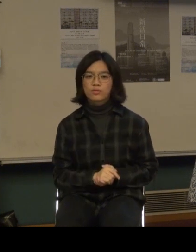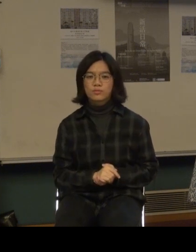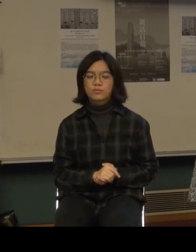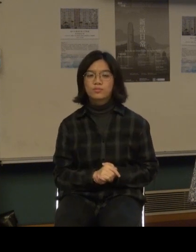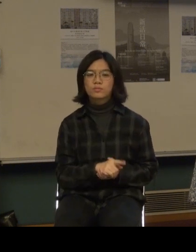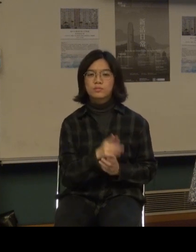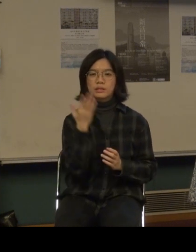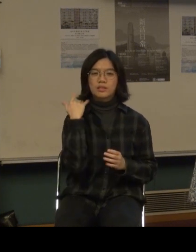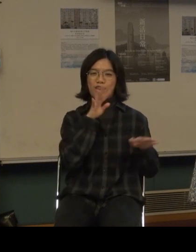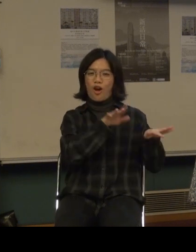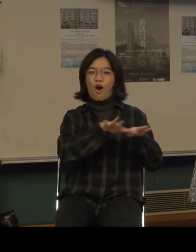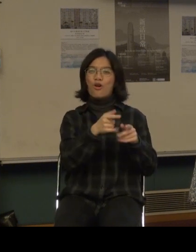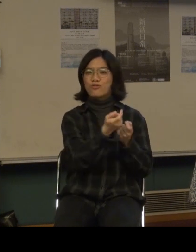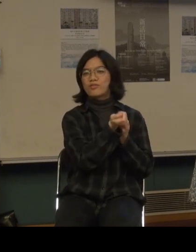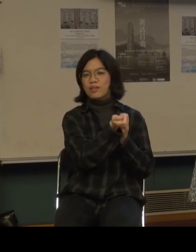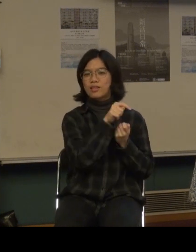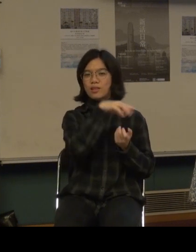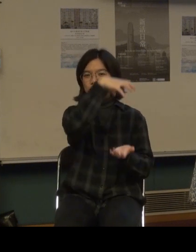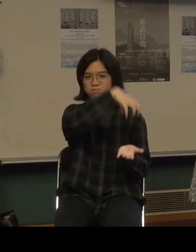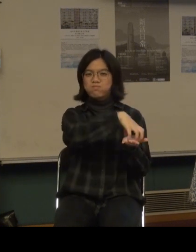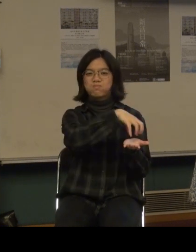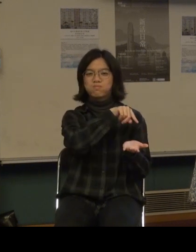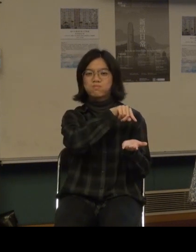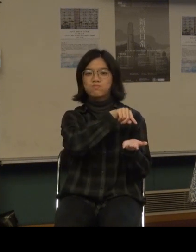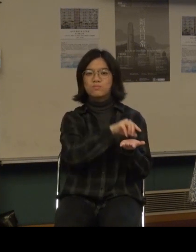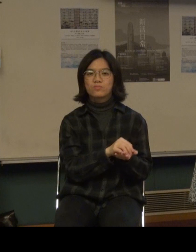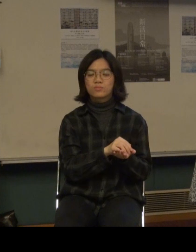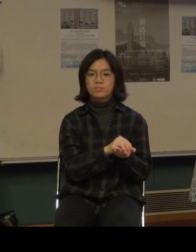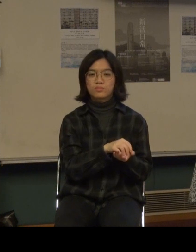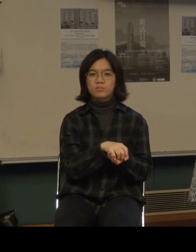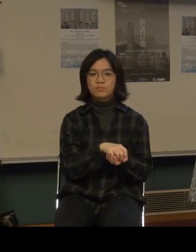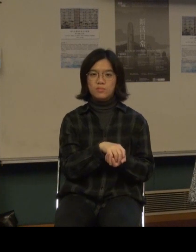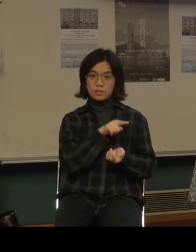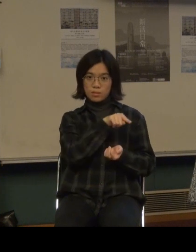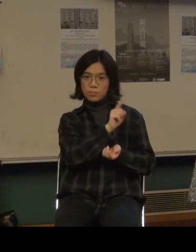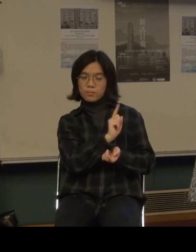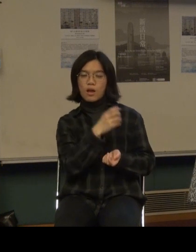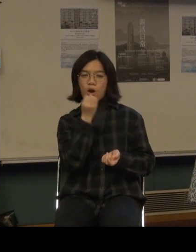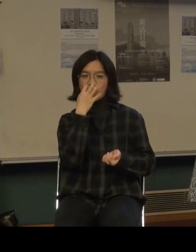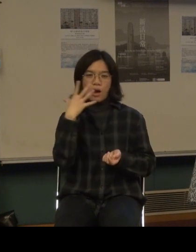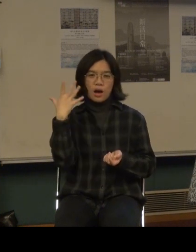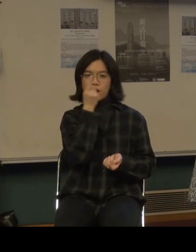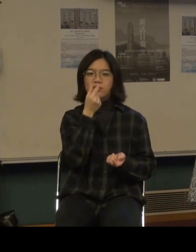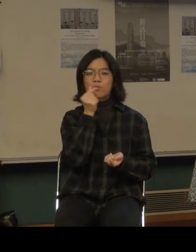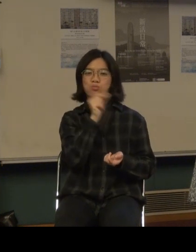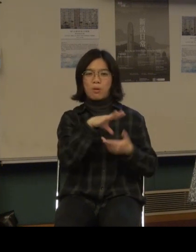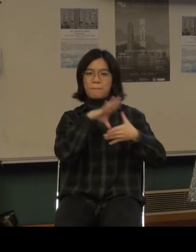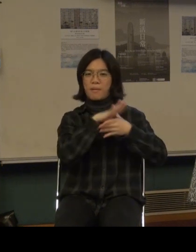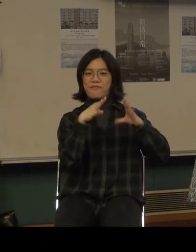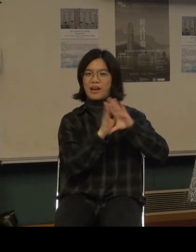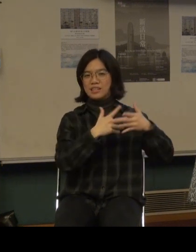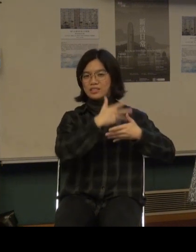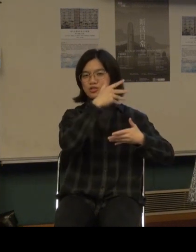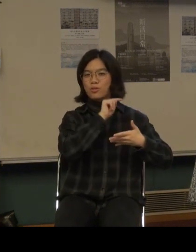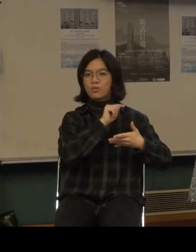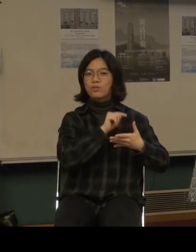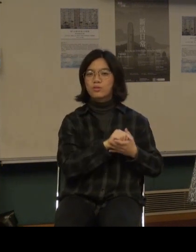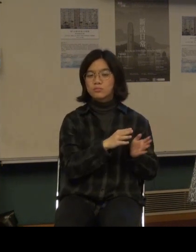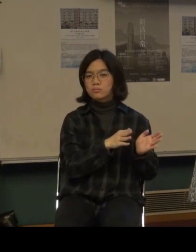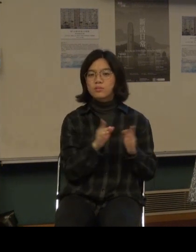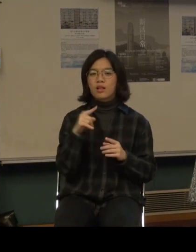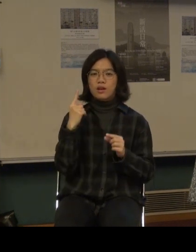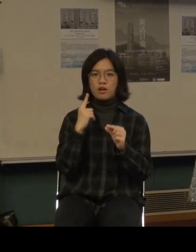時就在海陂，就是第一個呢，就是香港的一個文化的建築的。另外就是中央書院，